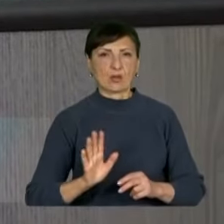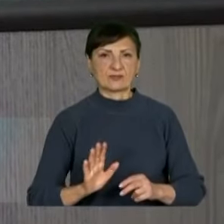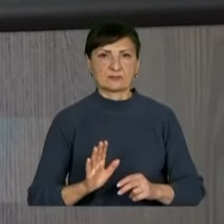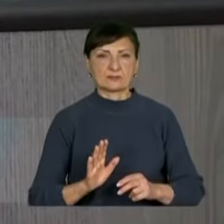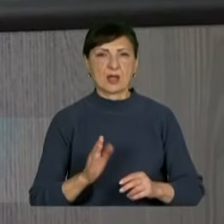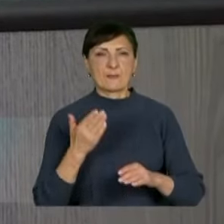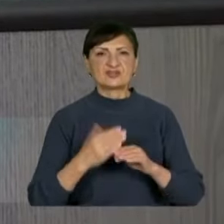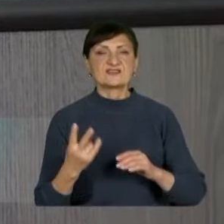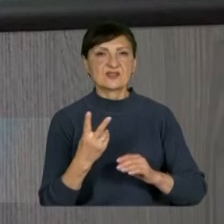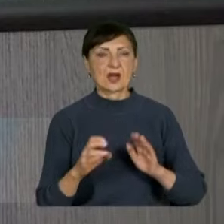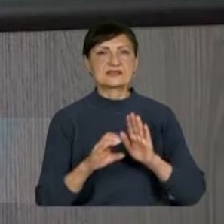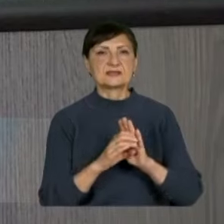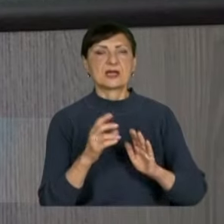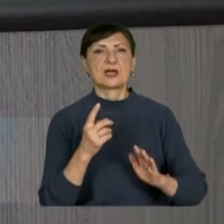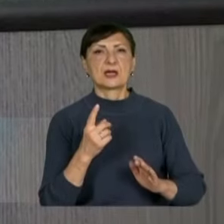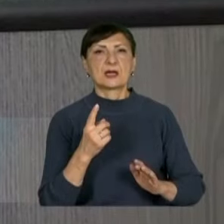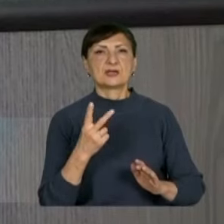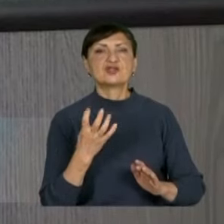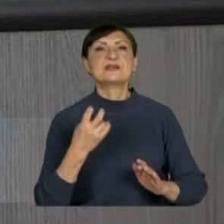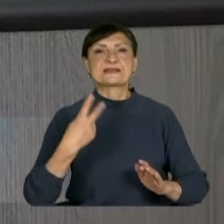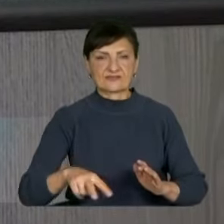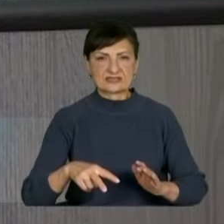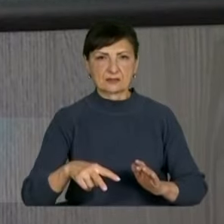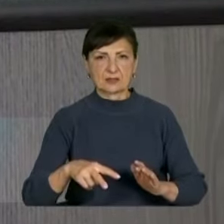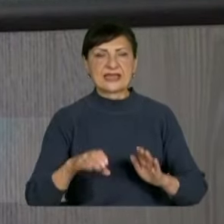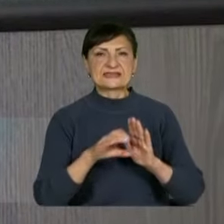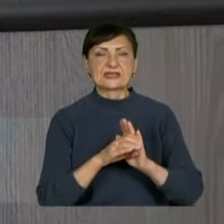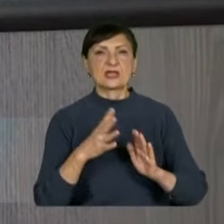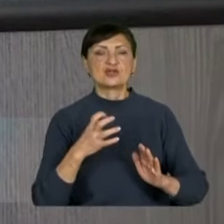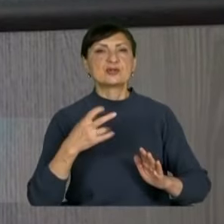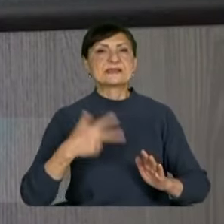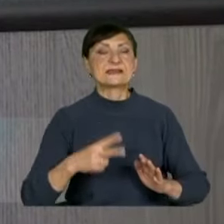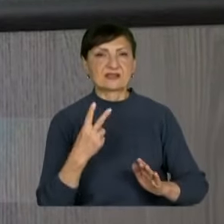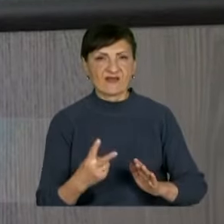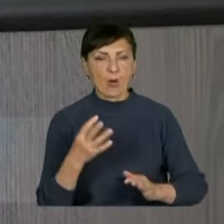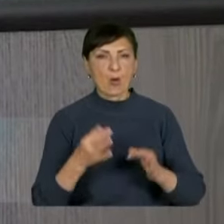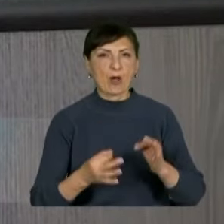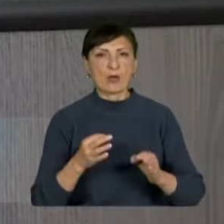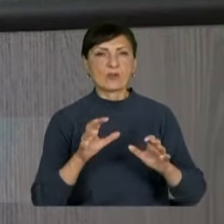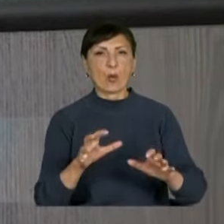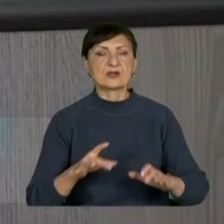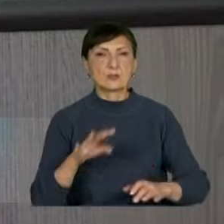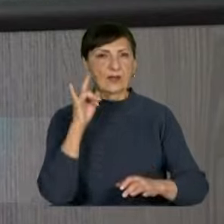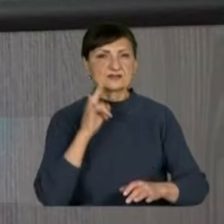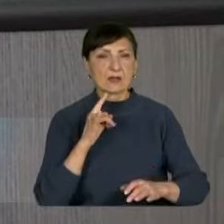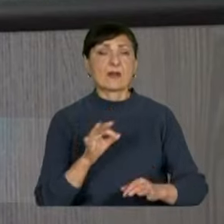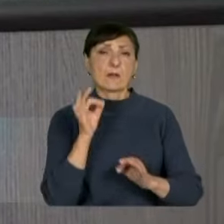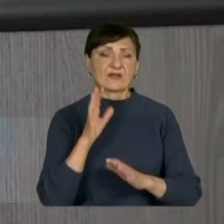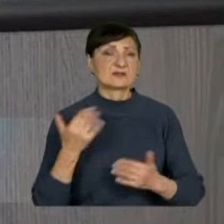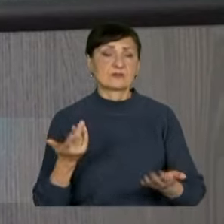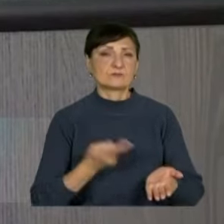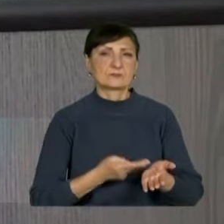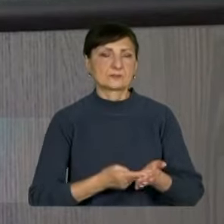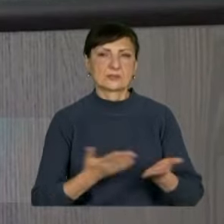по части 2 статьи 420 и статье 432 Уголовного кодекса и оправдать за отсутствием